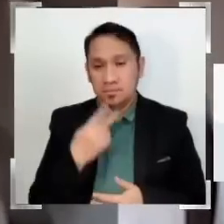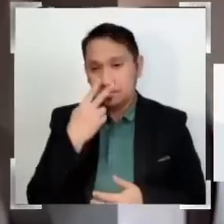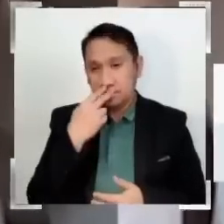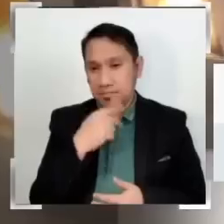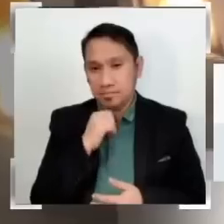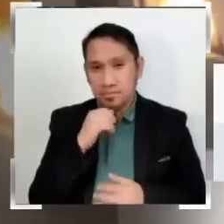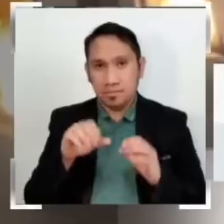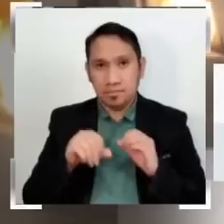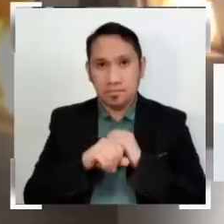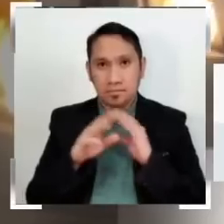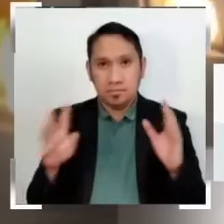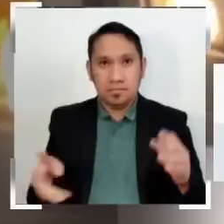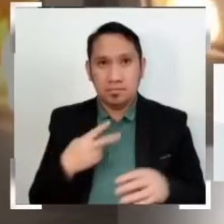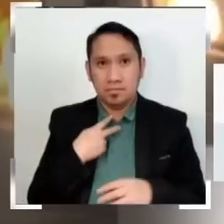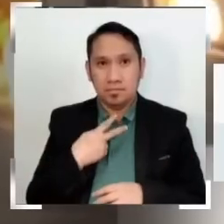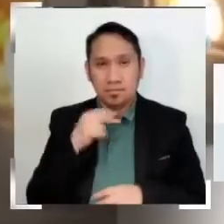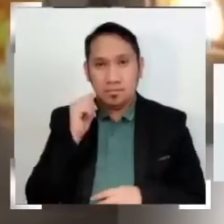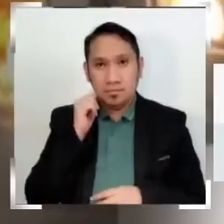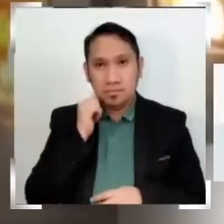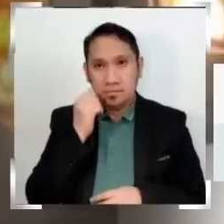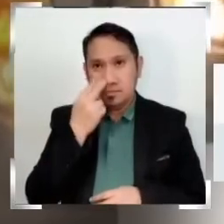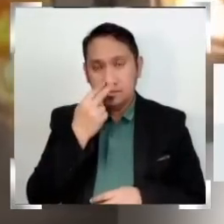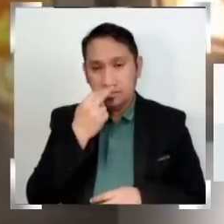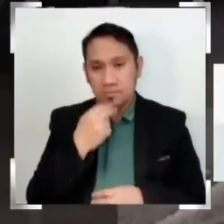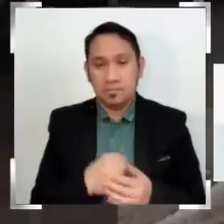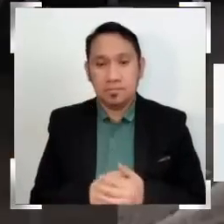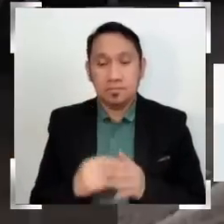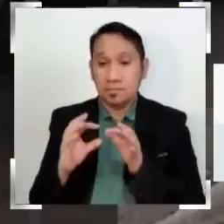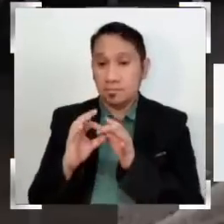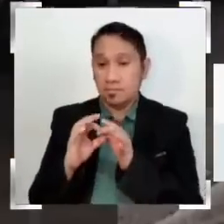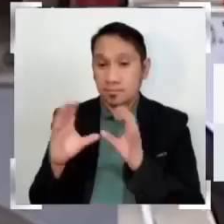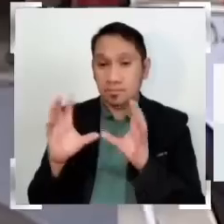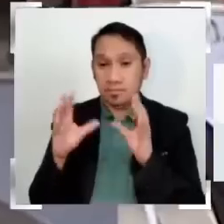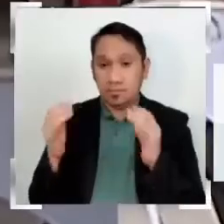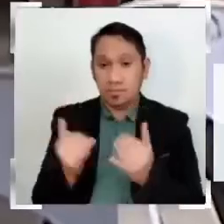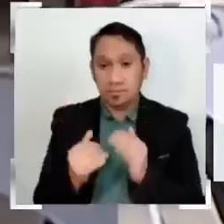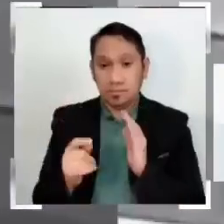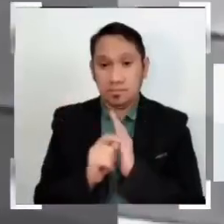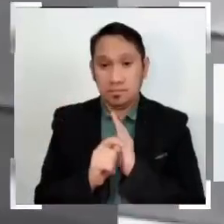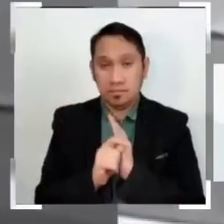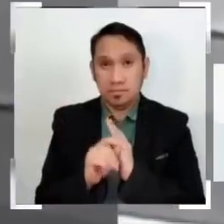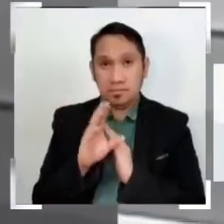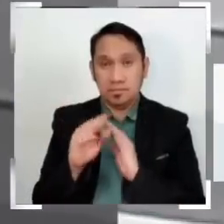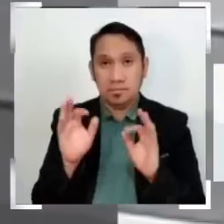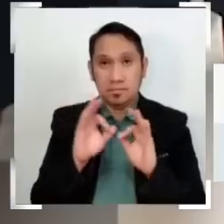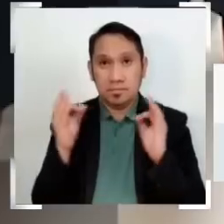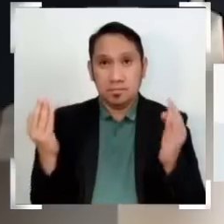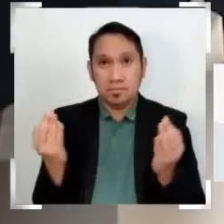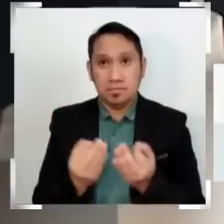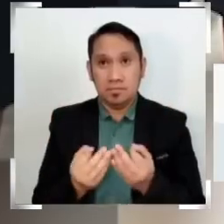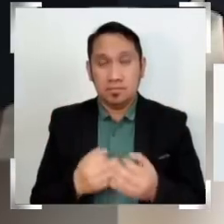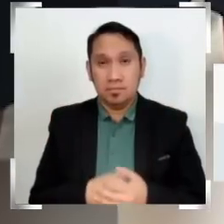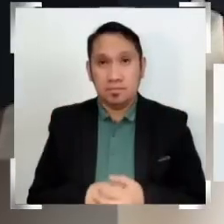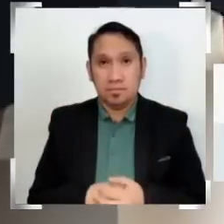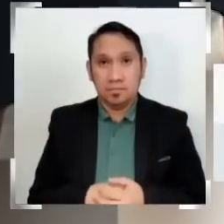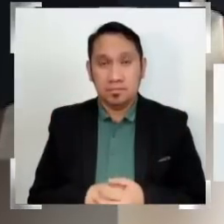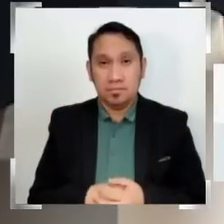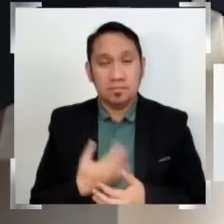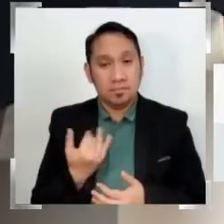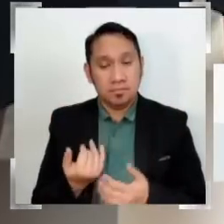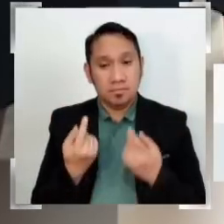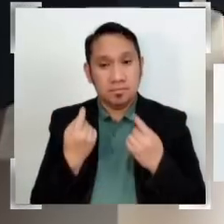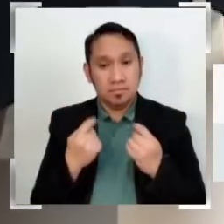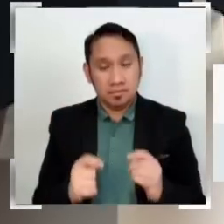tanggapin. Nakipag-ugnayan na raw ang kumpanya ng truck sa pulisya at sa pamilya ng mga biktima. Sinisikap naman ng